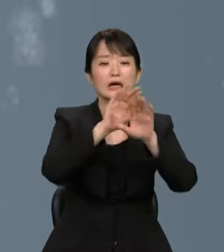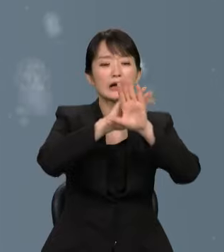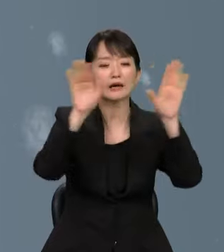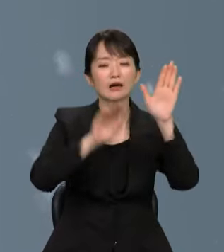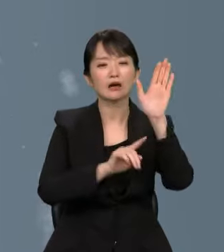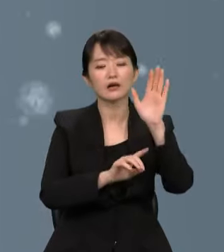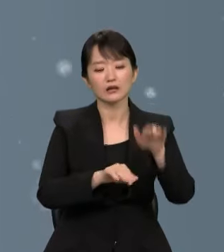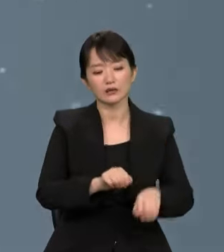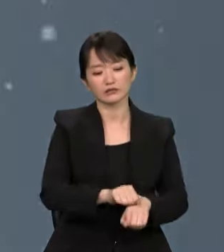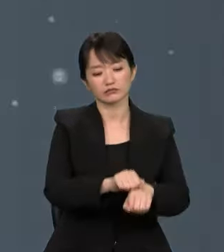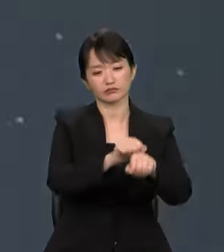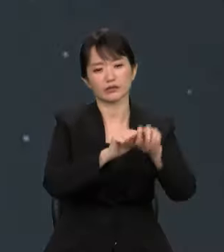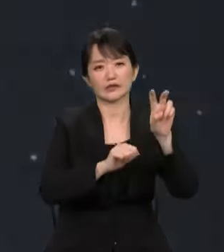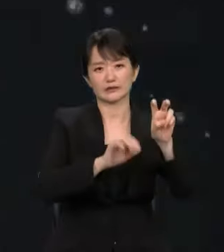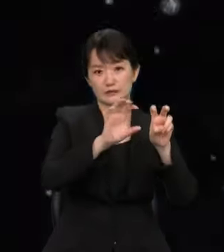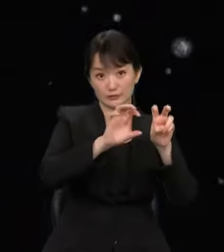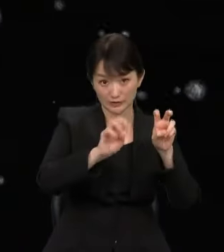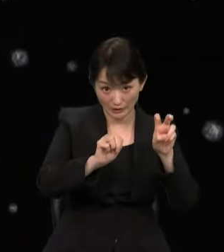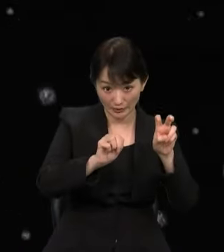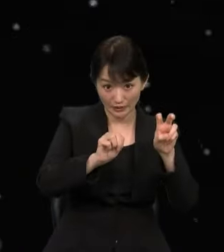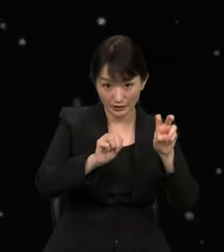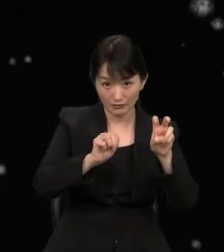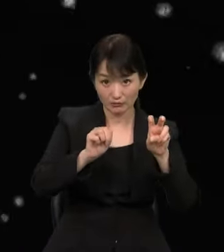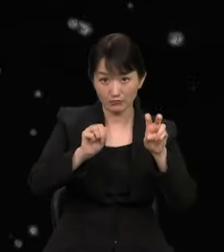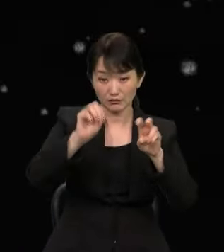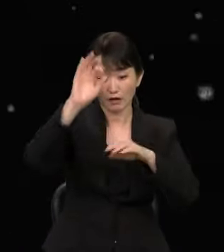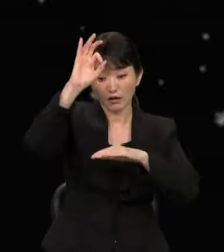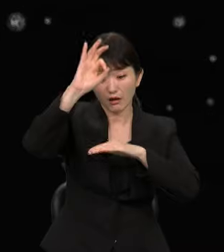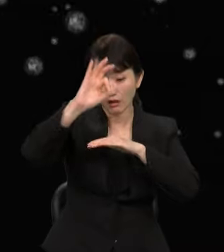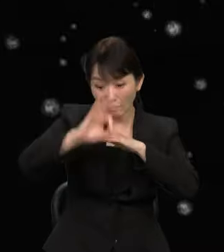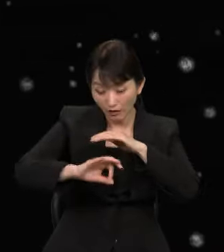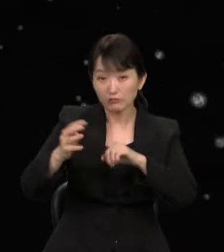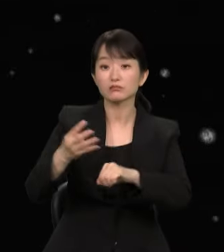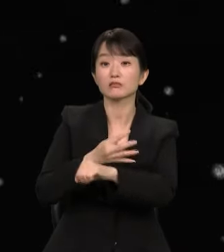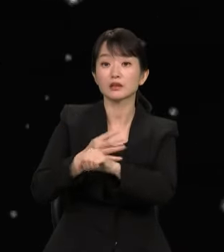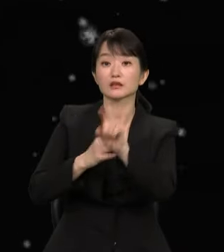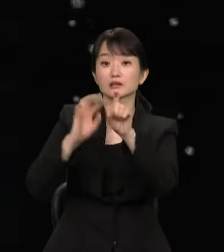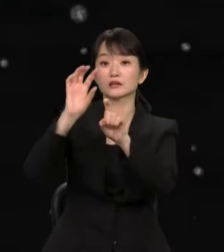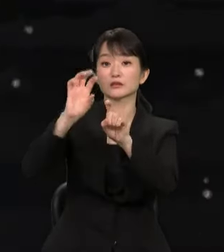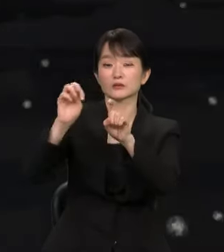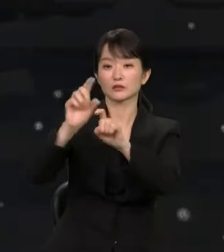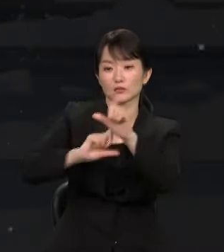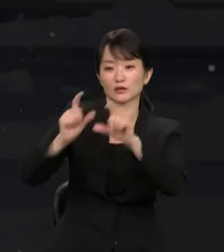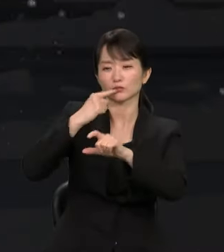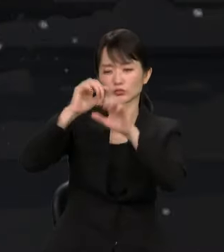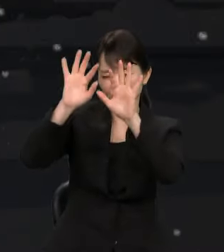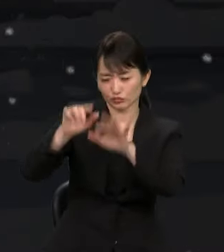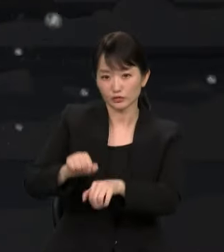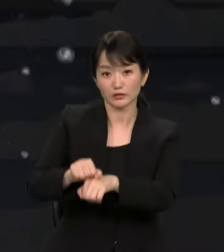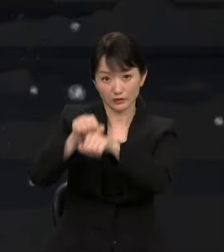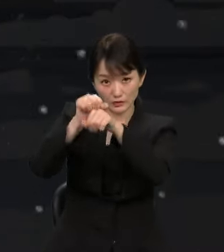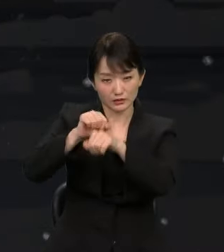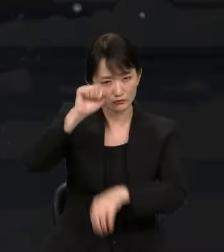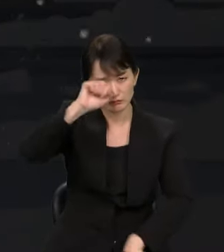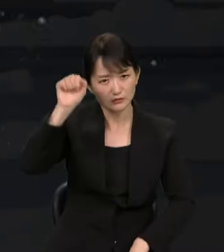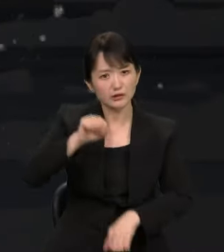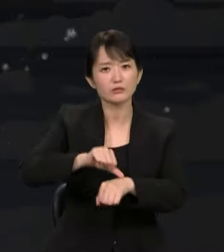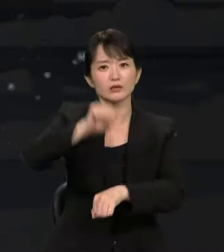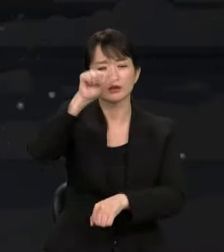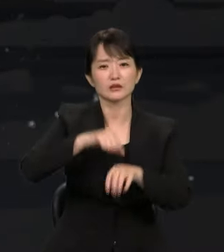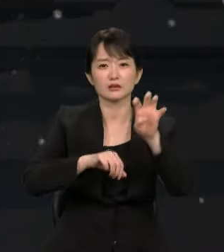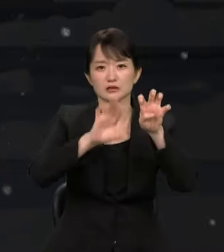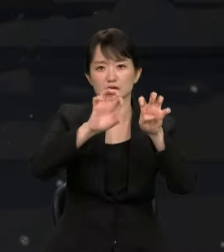20cm 쌓였습니다 그런데 해가 진 뒤 4시간 만에 10cm 더 쌓였습니다 새벽 5시엔